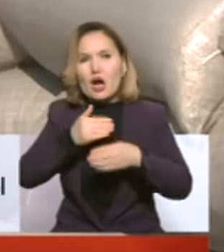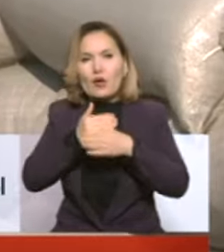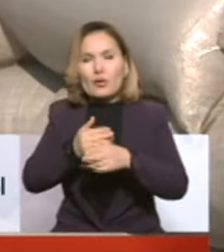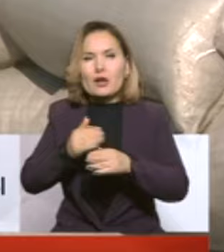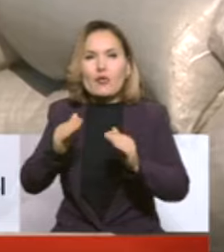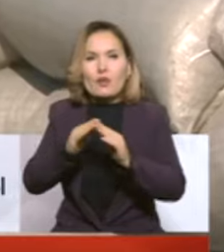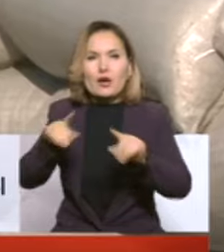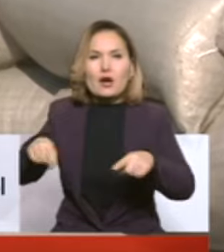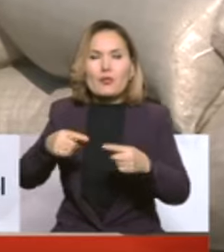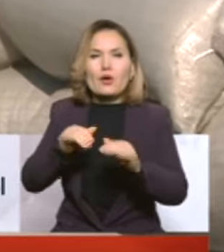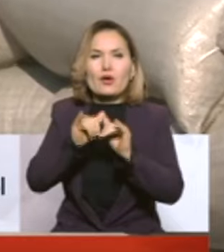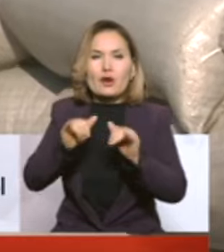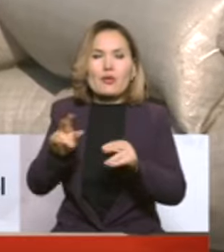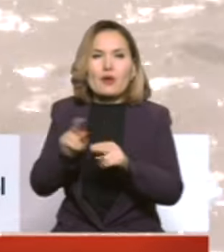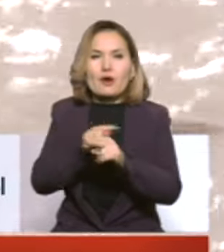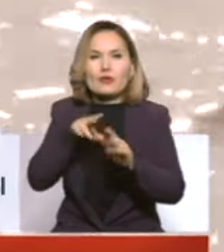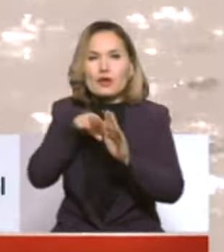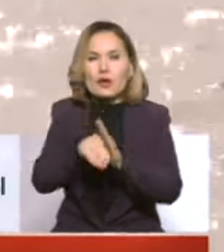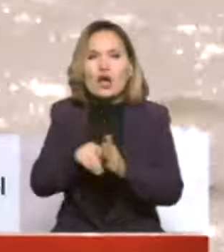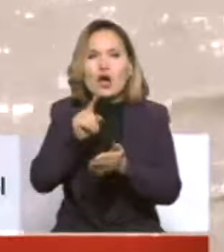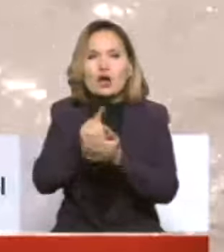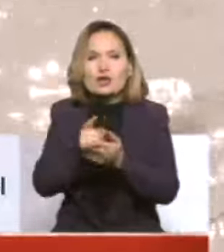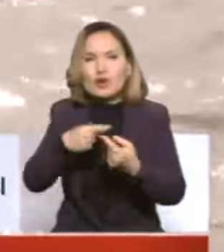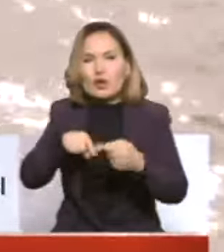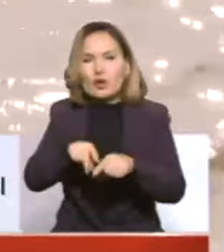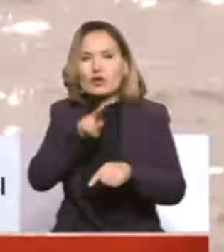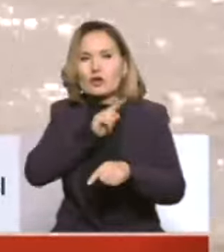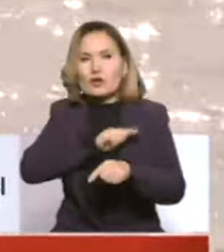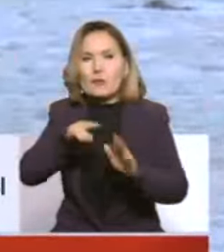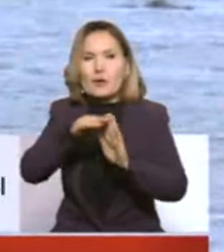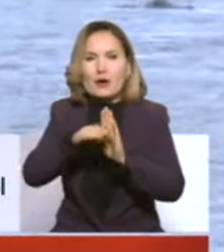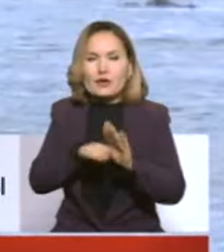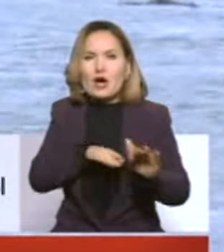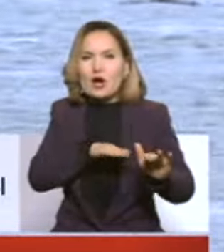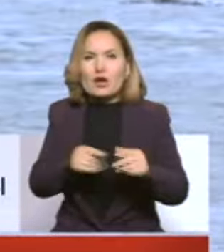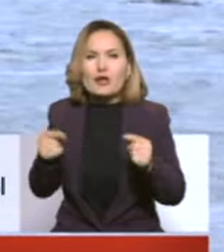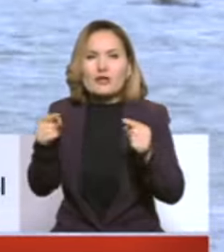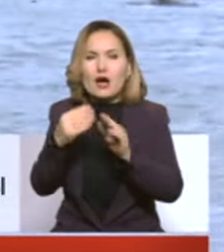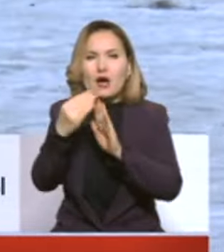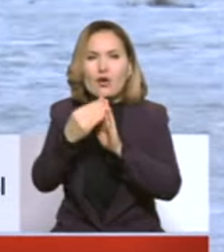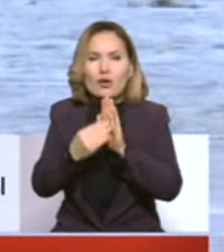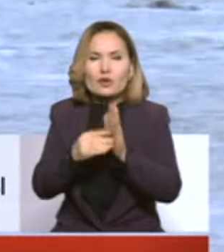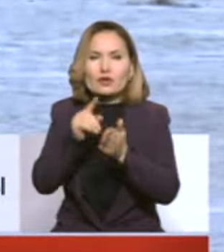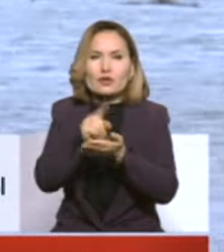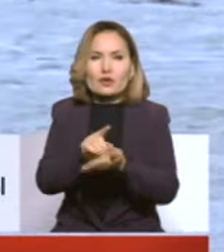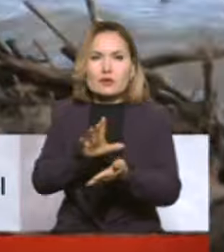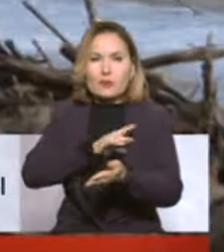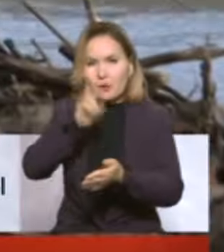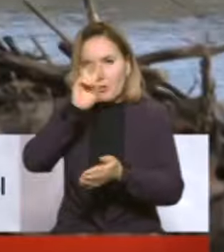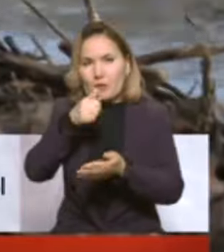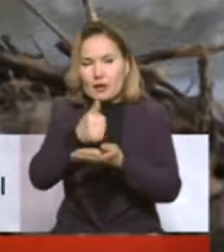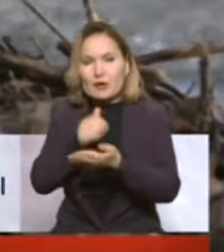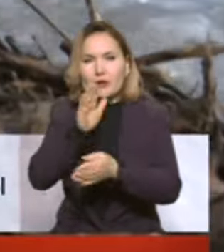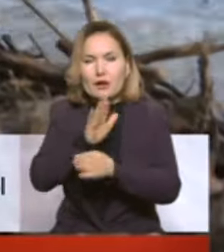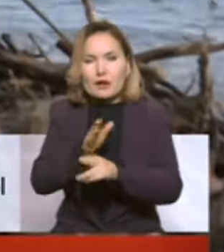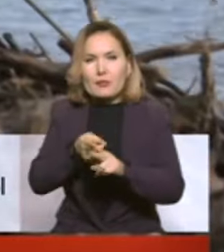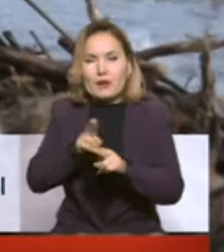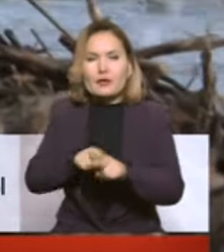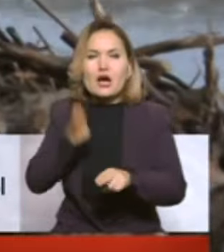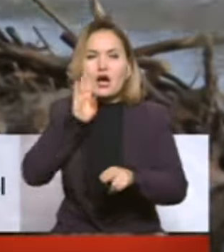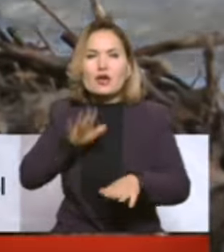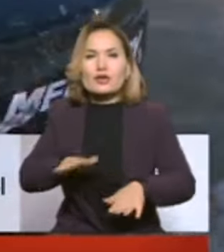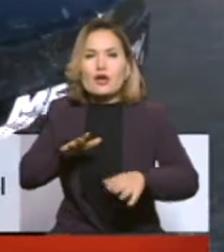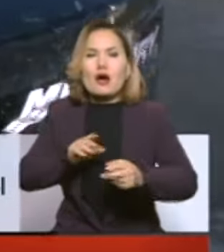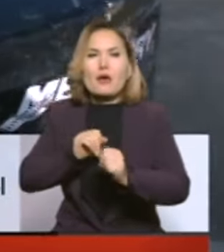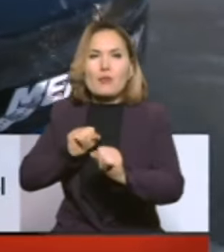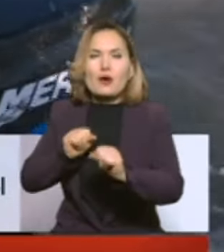мүлікті қалпына келтіруге дейінгі барлық құзырлы органның міндеттері мен іс-қимылы нақты қамтылуы керек деді мемлекет басшысы. Әрі тасқынның алдын